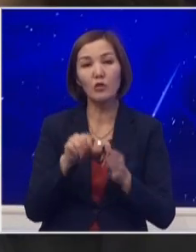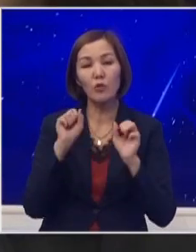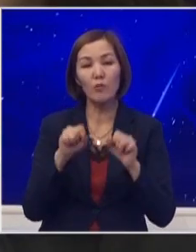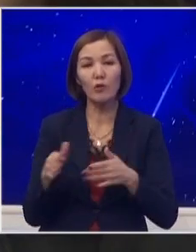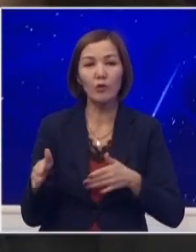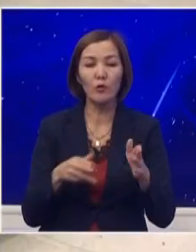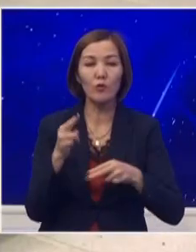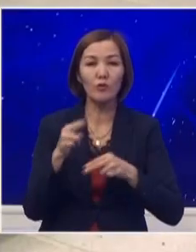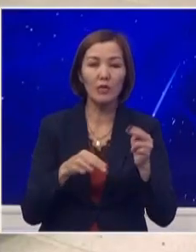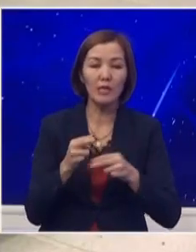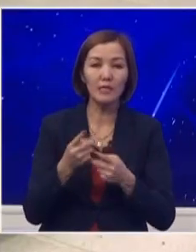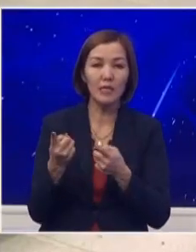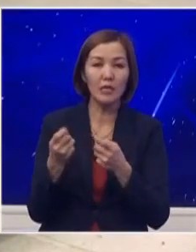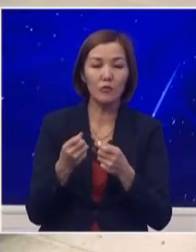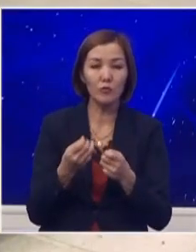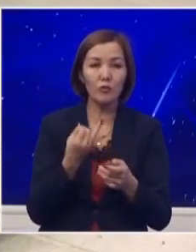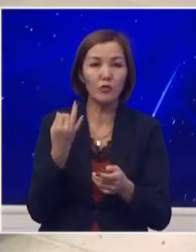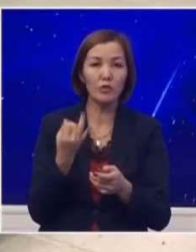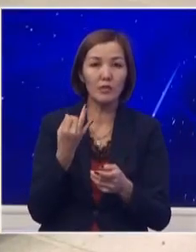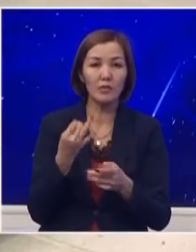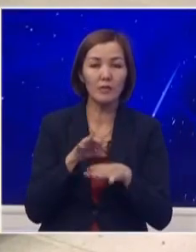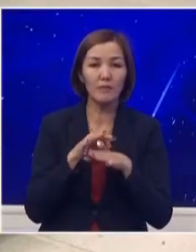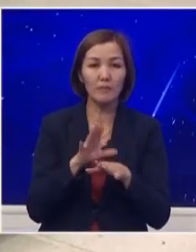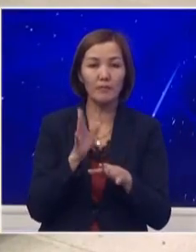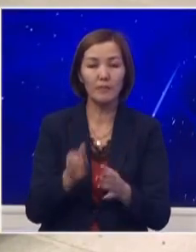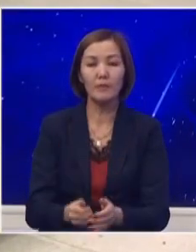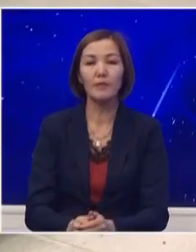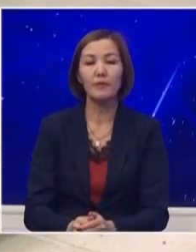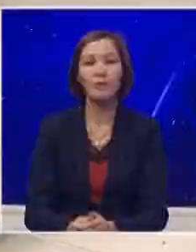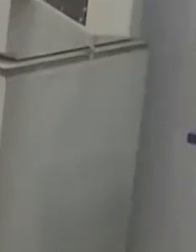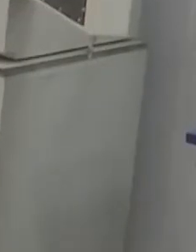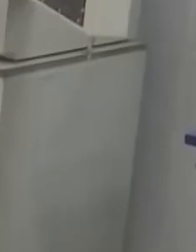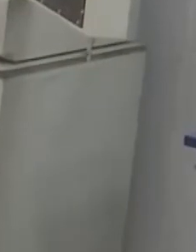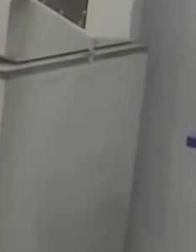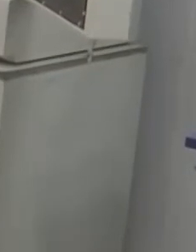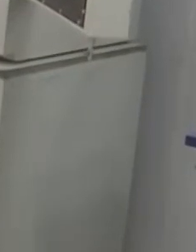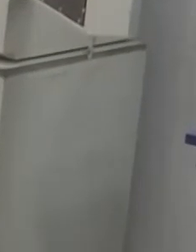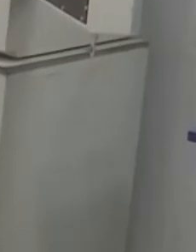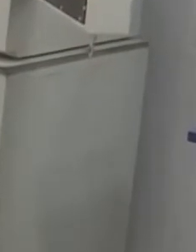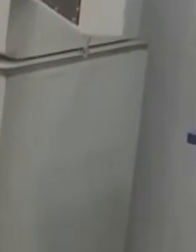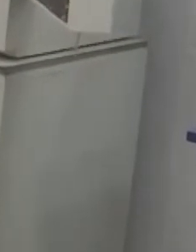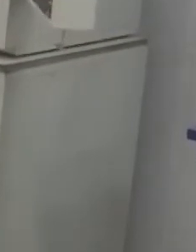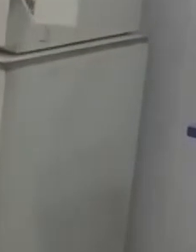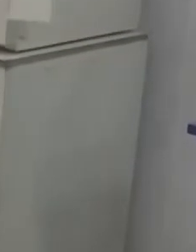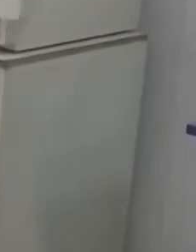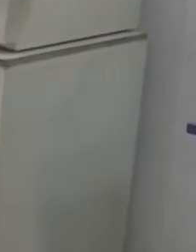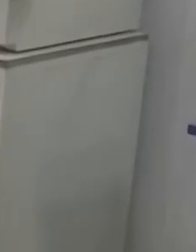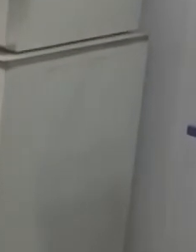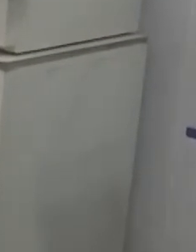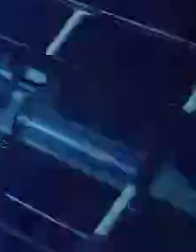саласына осы бастан тарту үшін жасалған. Ақбота Оралғызы, Аделя Жаркенова, Хангелді Ахметханов, Жетісу телеарнасы, Алматы